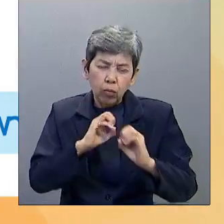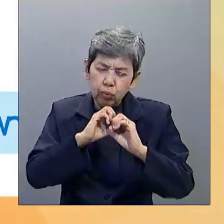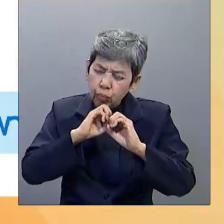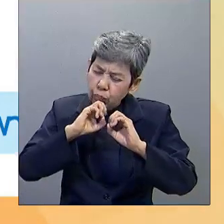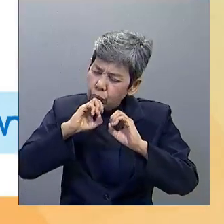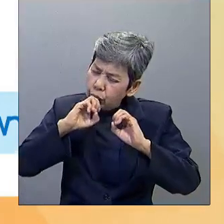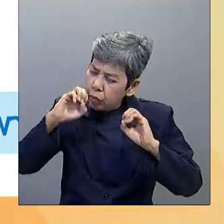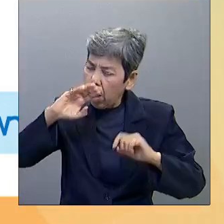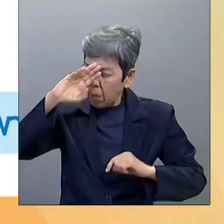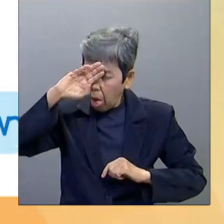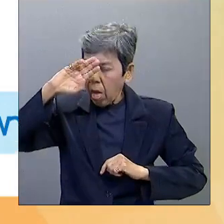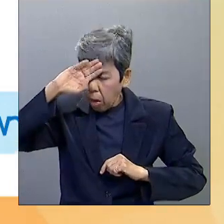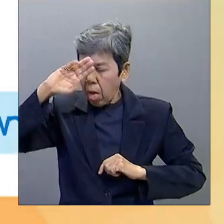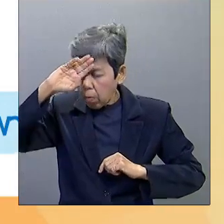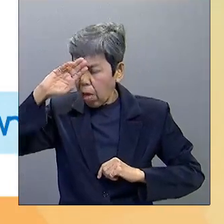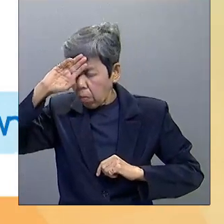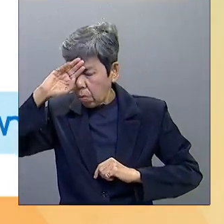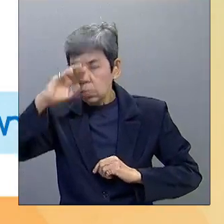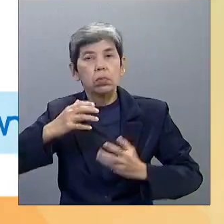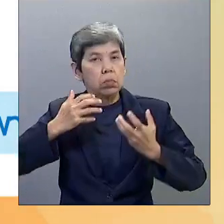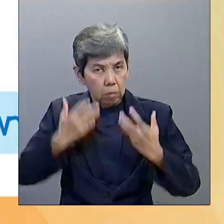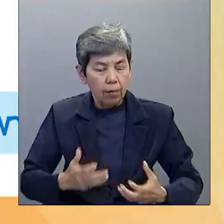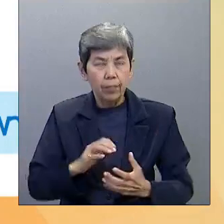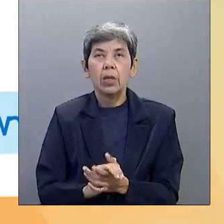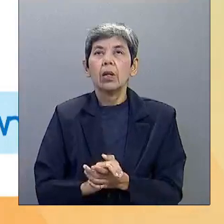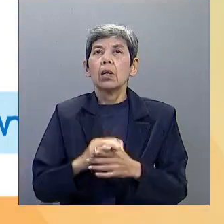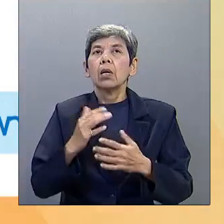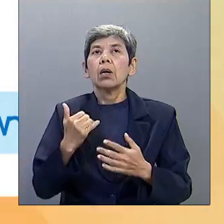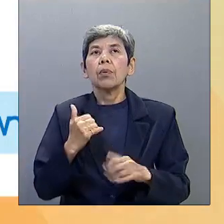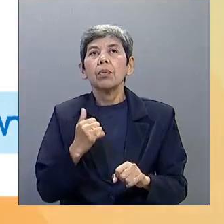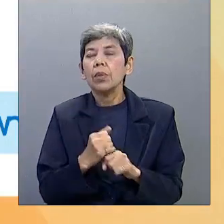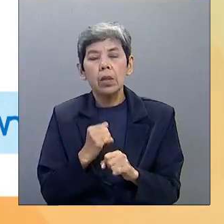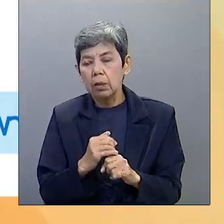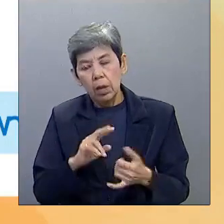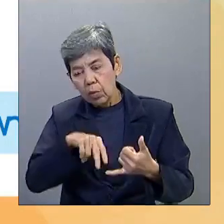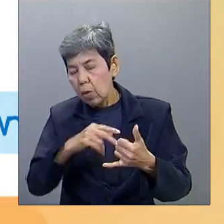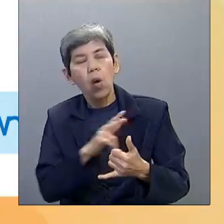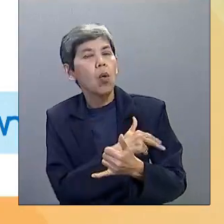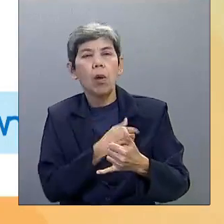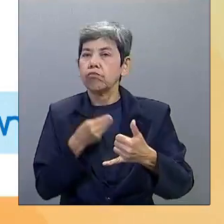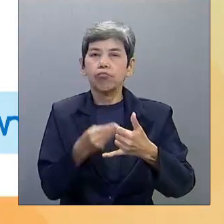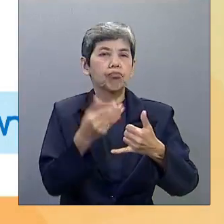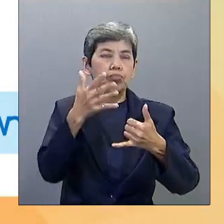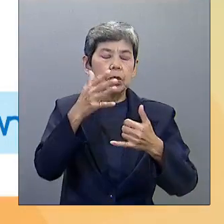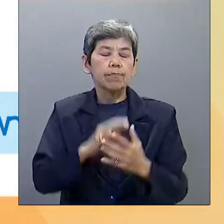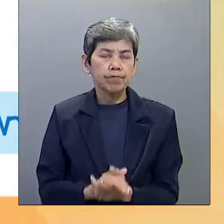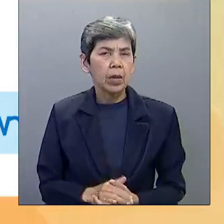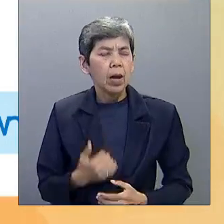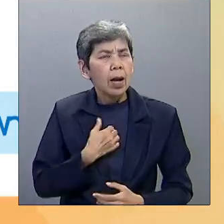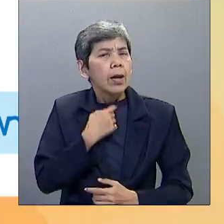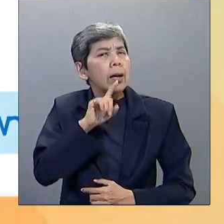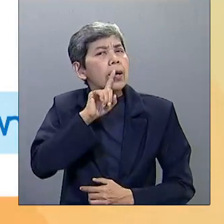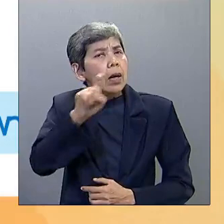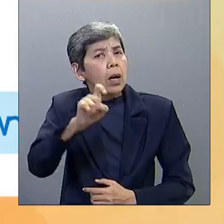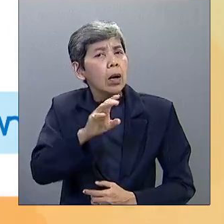ให้ ก็เรื้อรังไปเรื่อยๆ ใช่มันก็ทำให้อาการหนักขึ้นเนี่ยครับพวกนี้ก็เกิดจากการที่ไม่ได้รับการรักษาที่ถูกต้องคร ับ แล้วอย่างนี้ต้องขอถามค่ะว่าถ้า